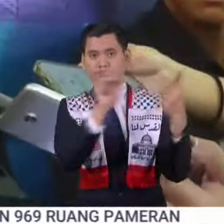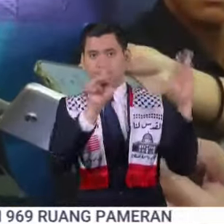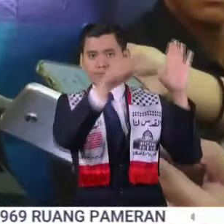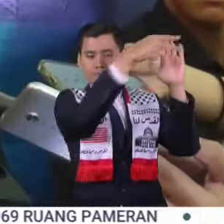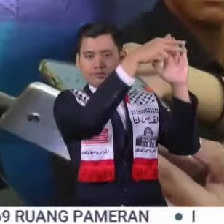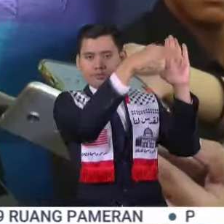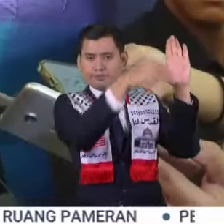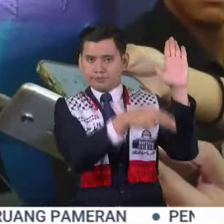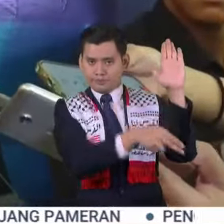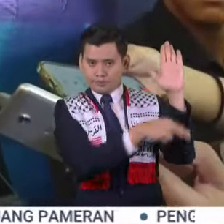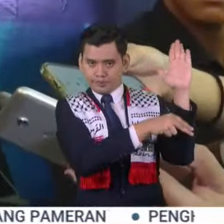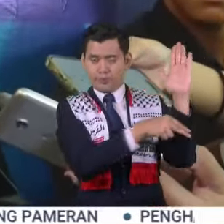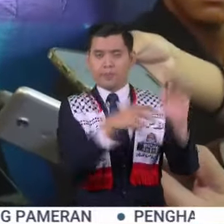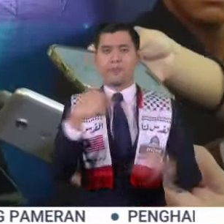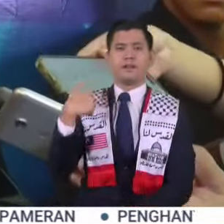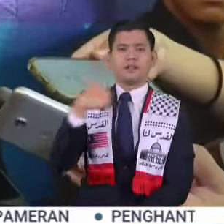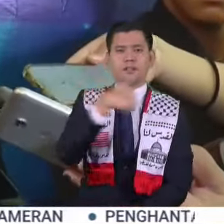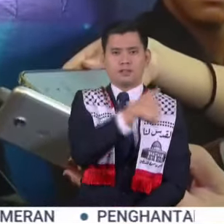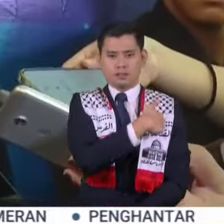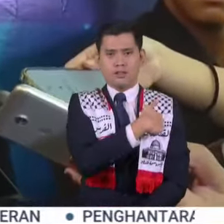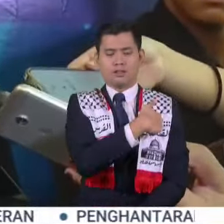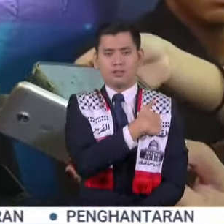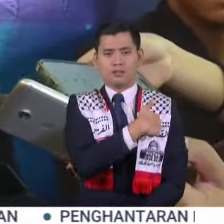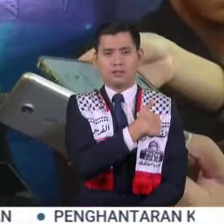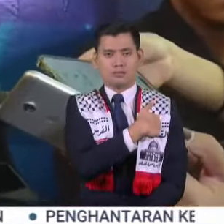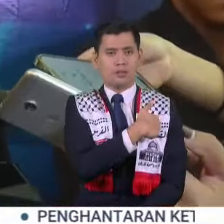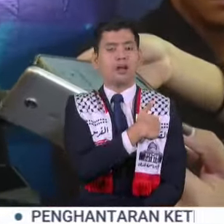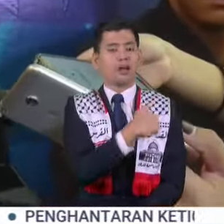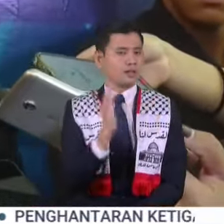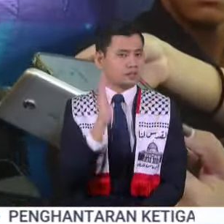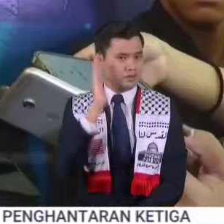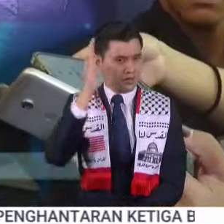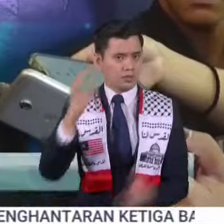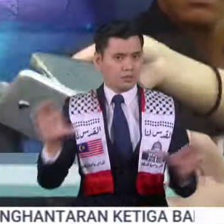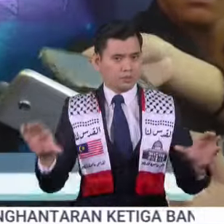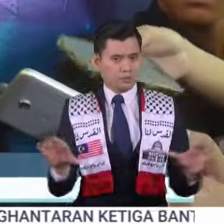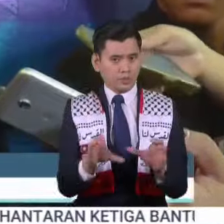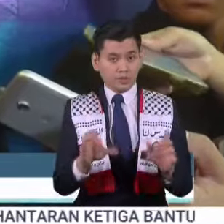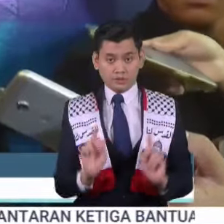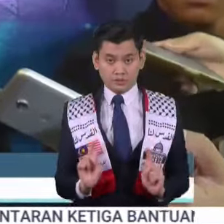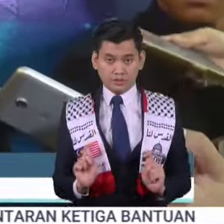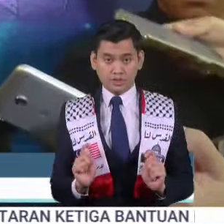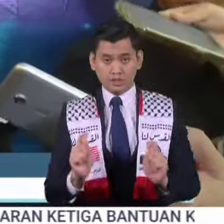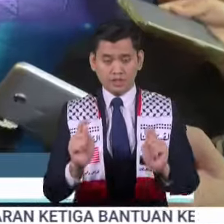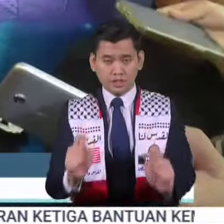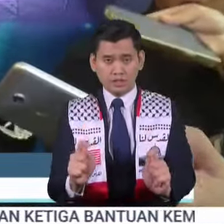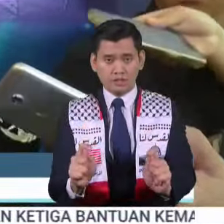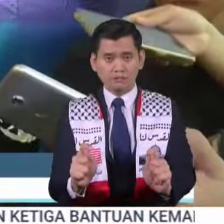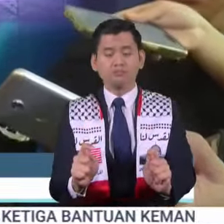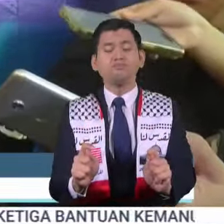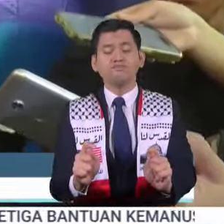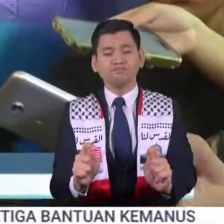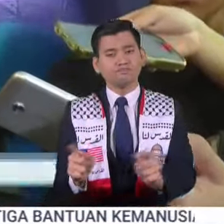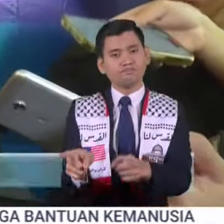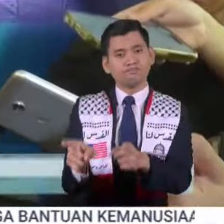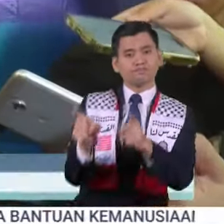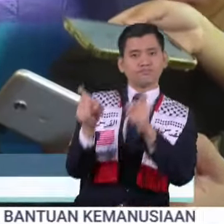peraturan dan kita macam saya C kita juga tidak teragak-agak untuk mengambil